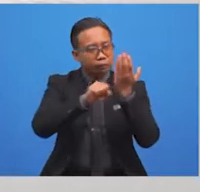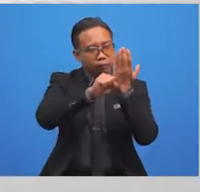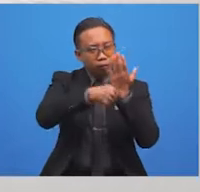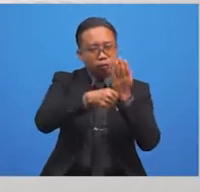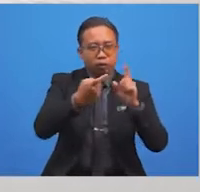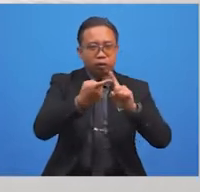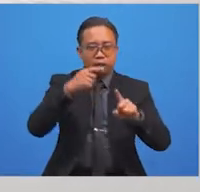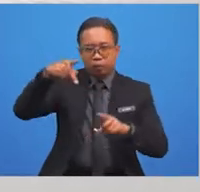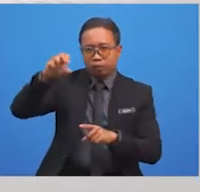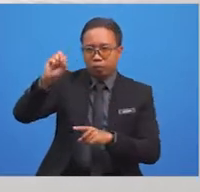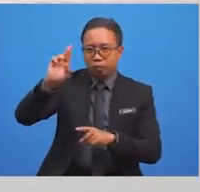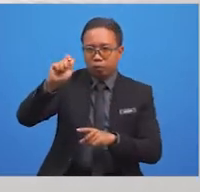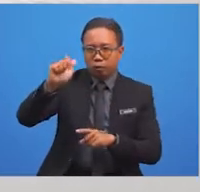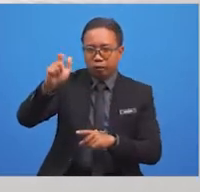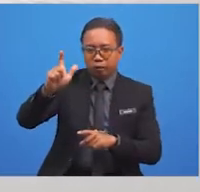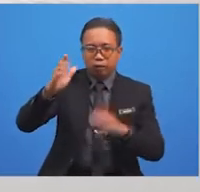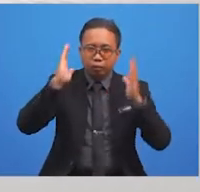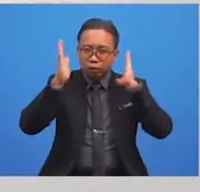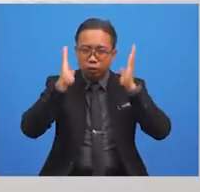dari Portal Data Terbuka Malaysia